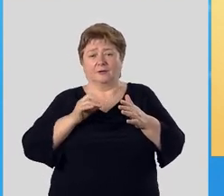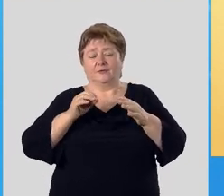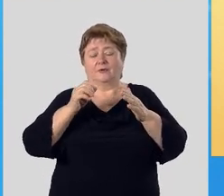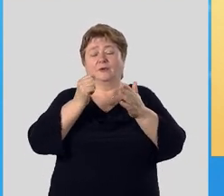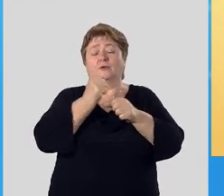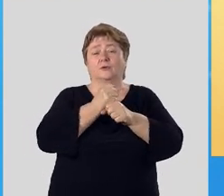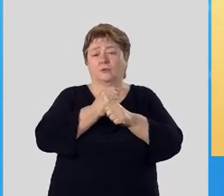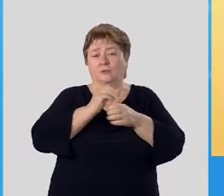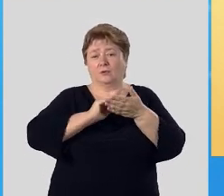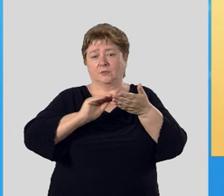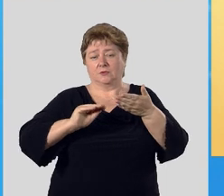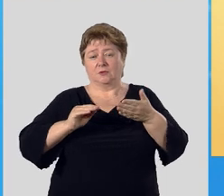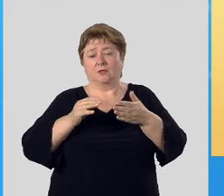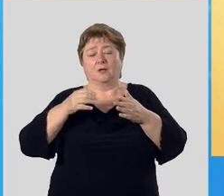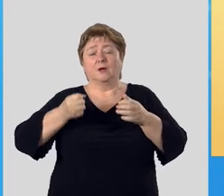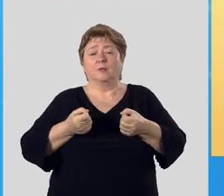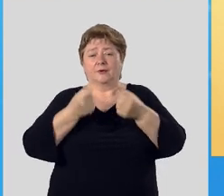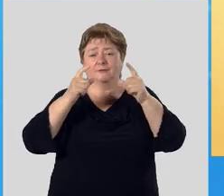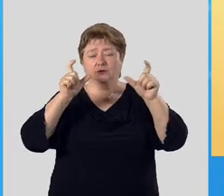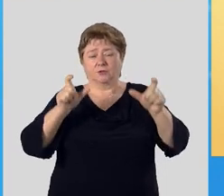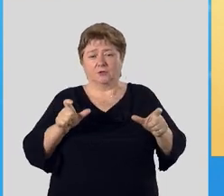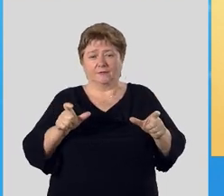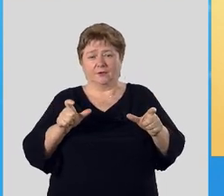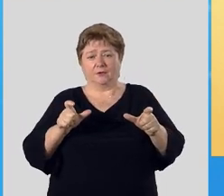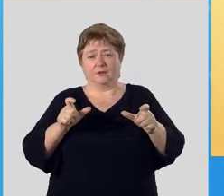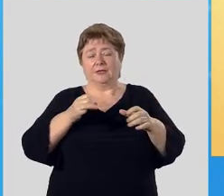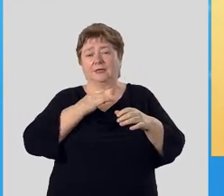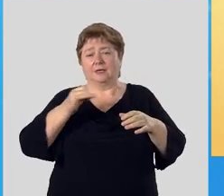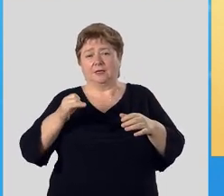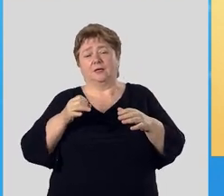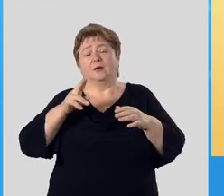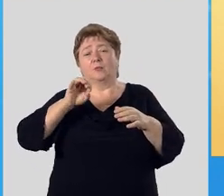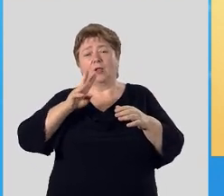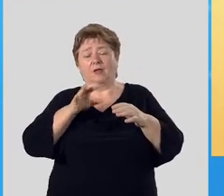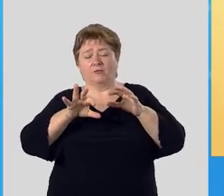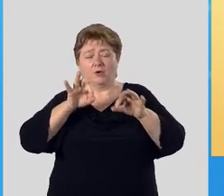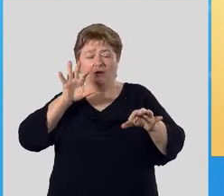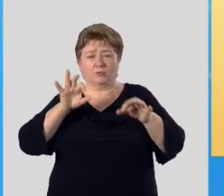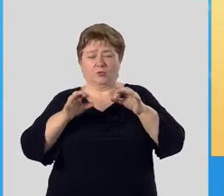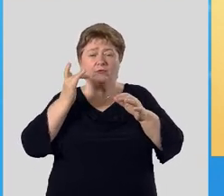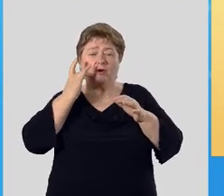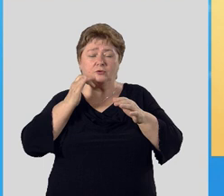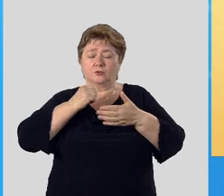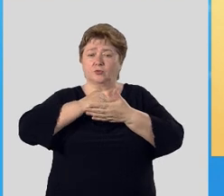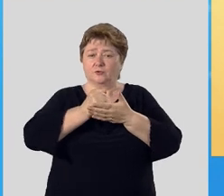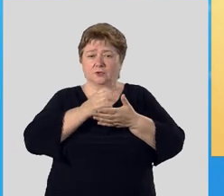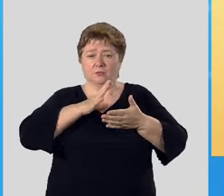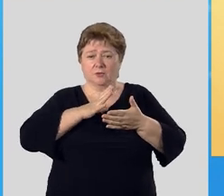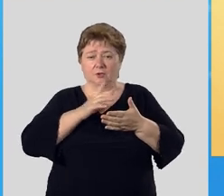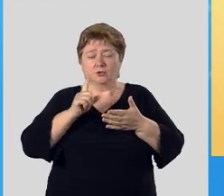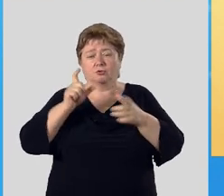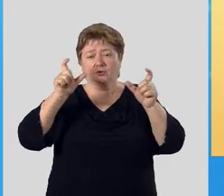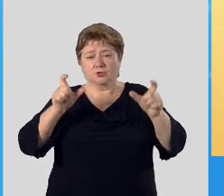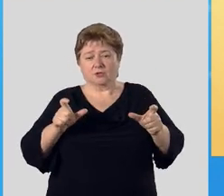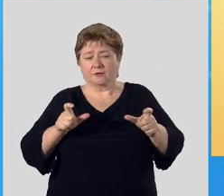опубликовал труд происхождение человека и половой отбор в котором утверждал что